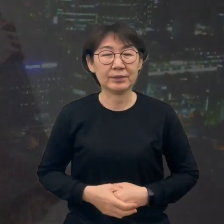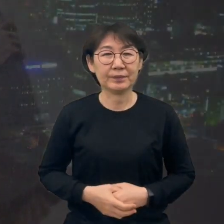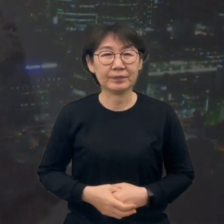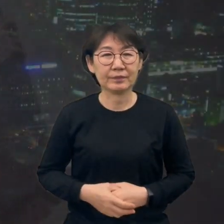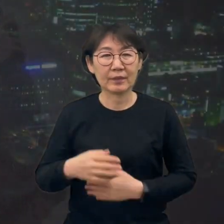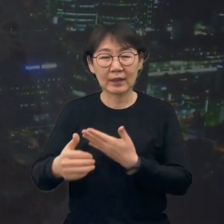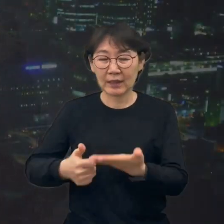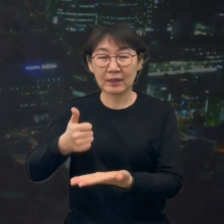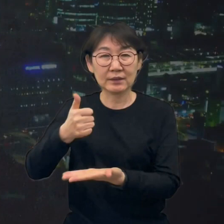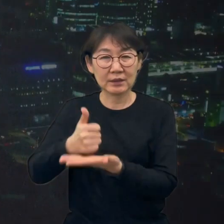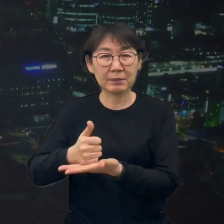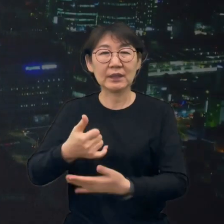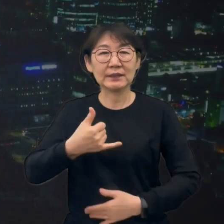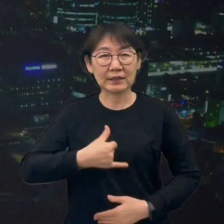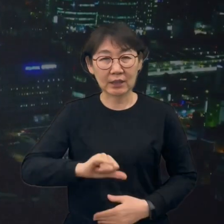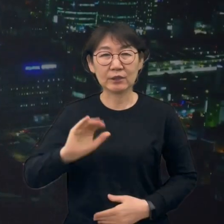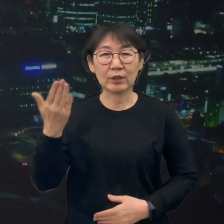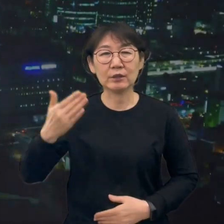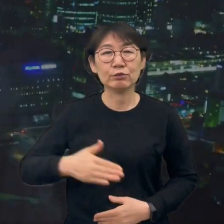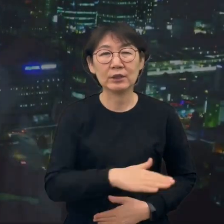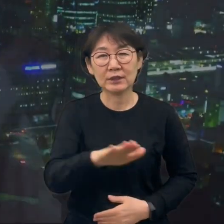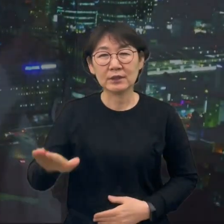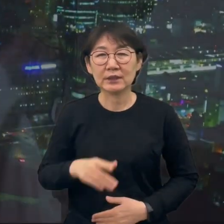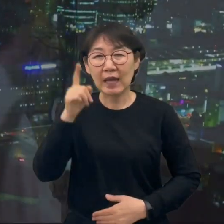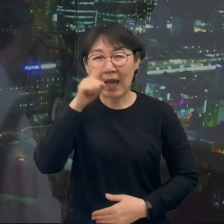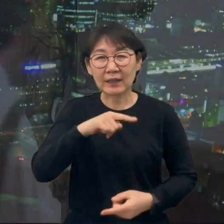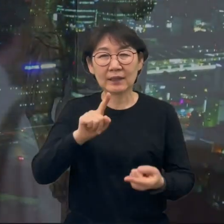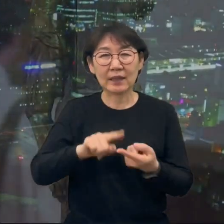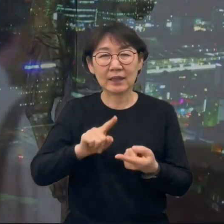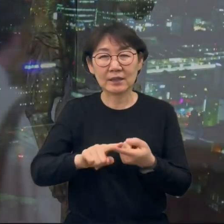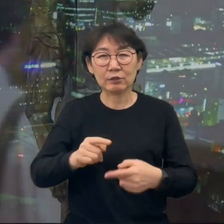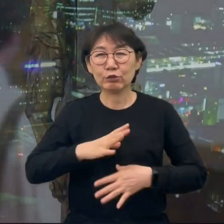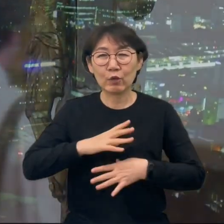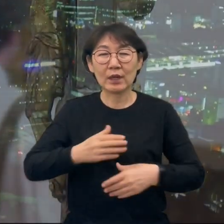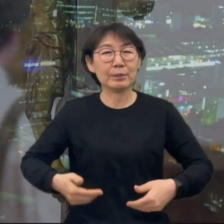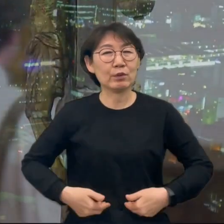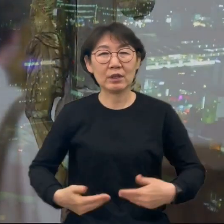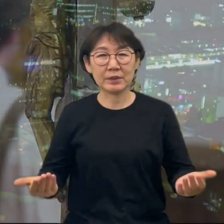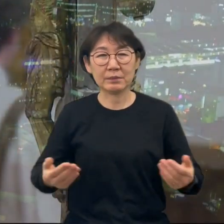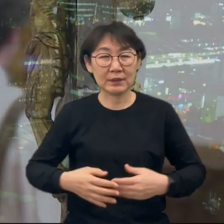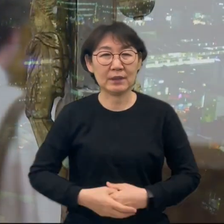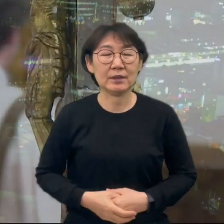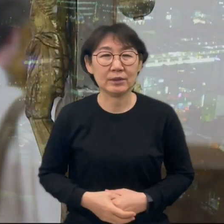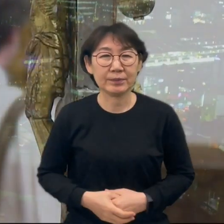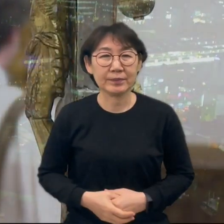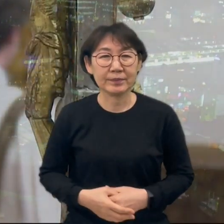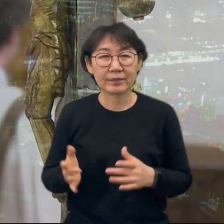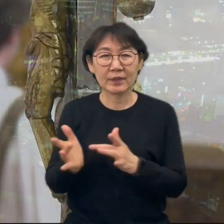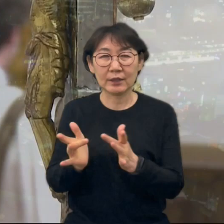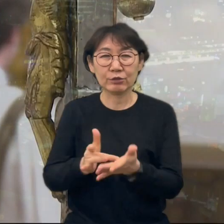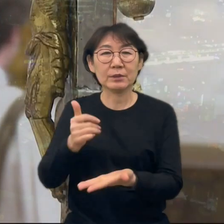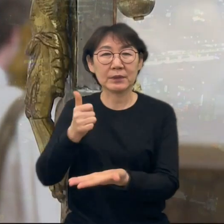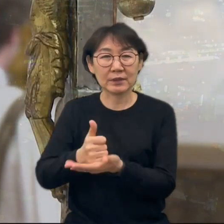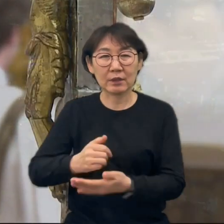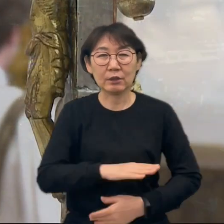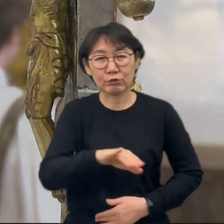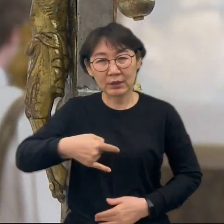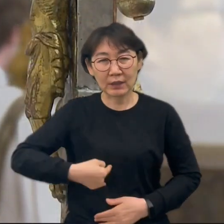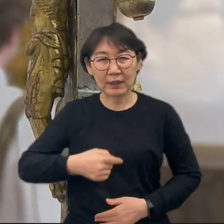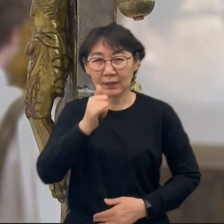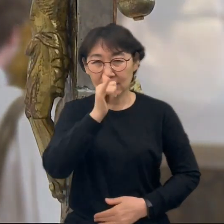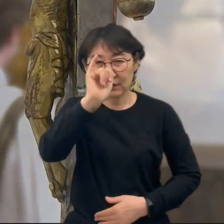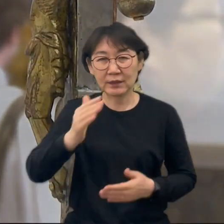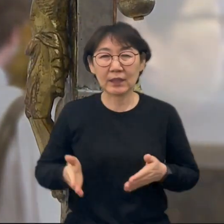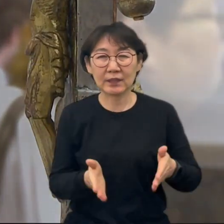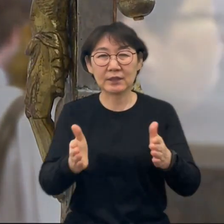이기셨습니다. 하느님의 자녀가 된 우리는 더 이상 악에 대해 두려워할 필요가 없습니다. 예수님께서